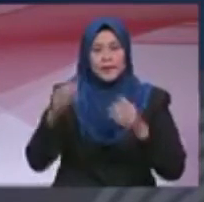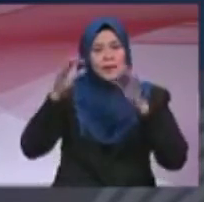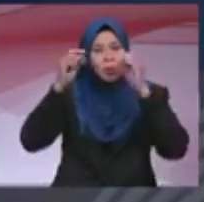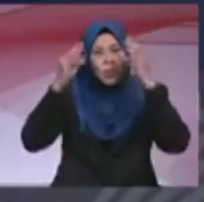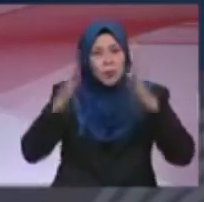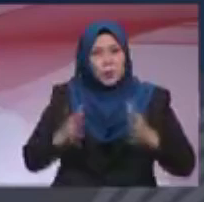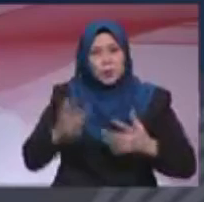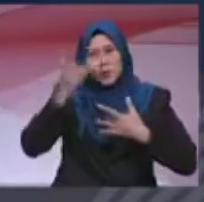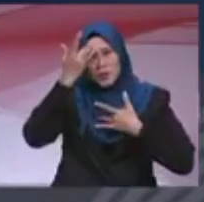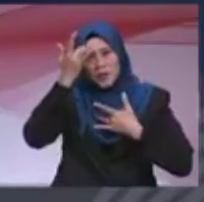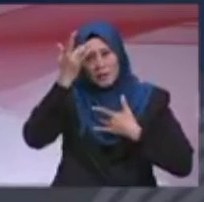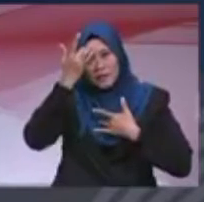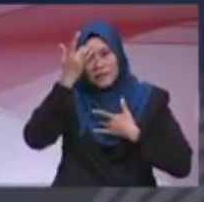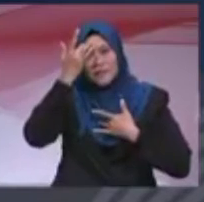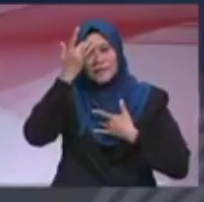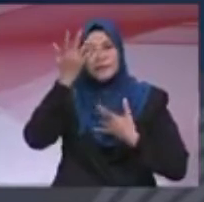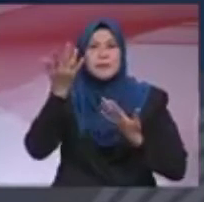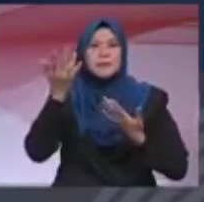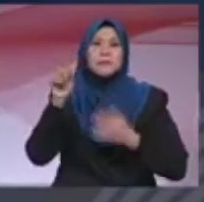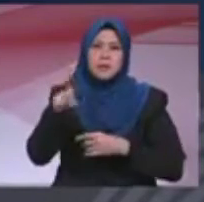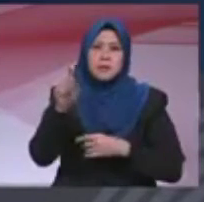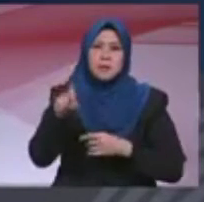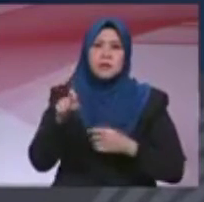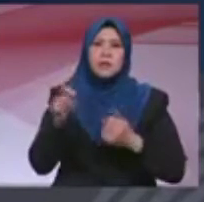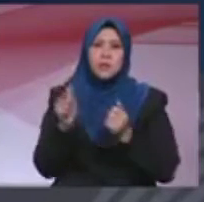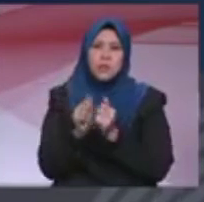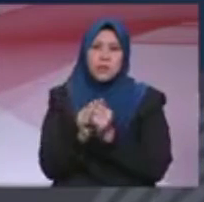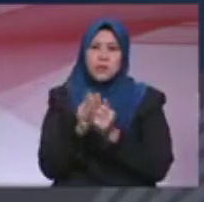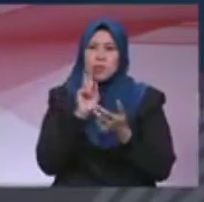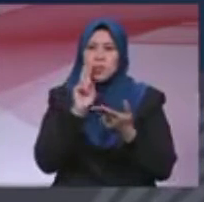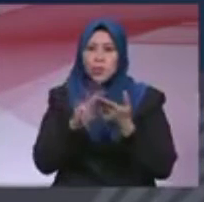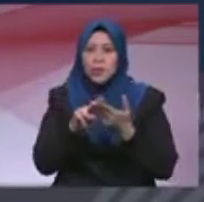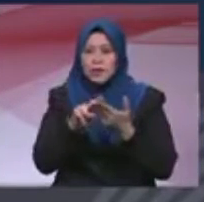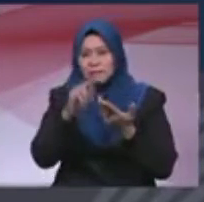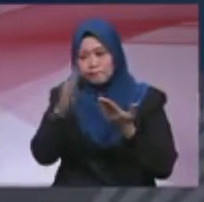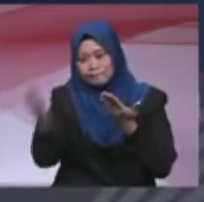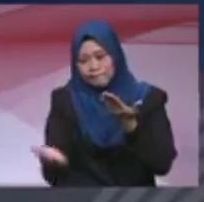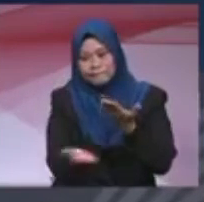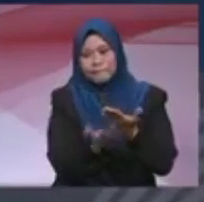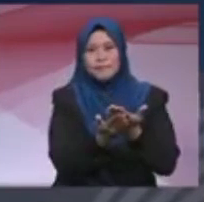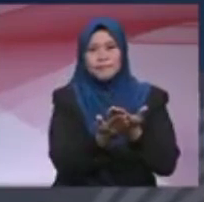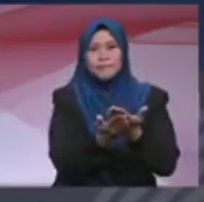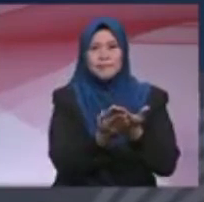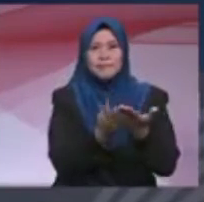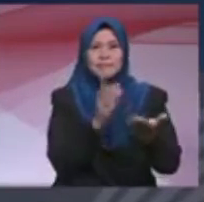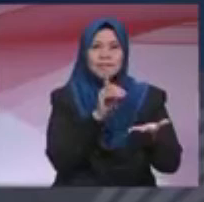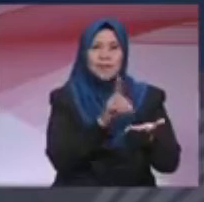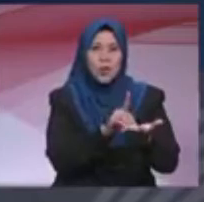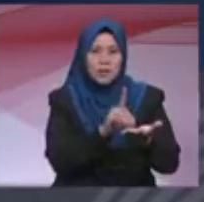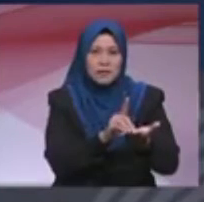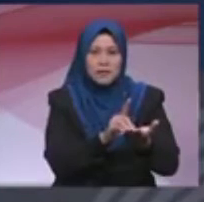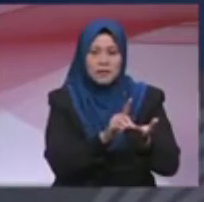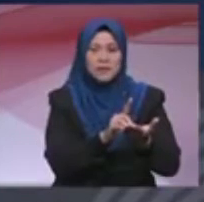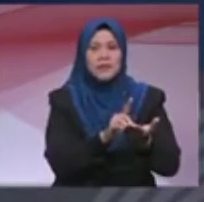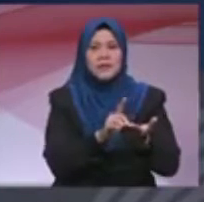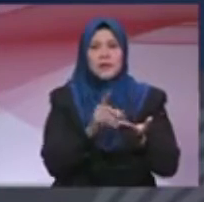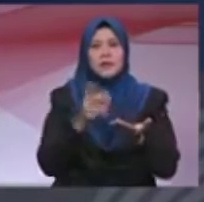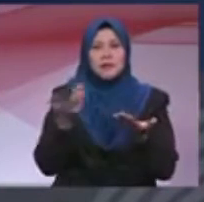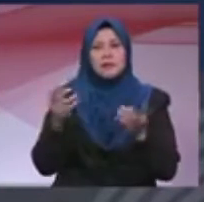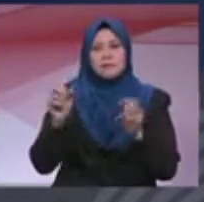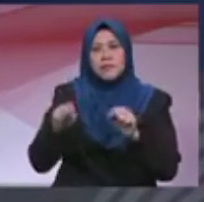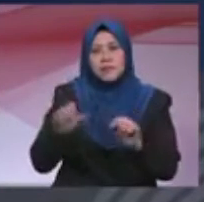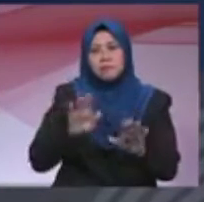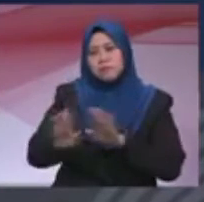sebagainya, perlu disertakan surat khas daripada doktor untuk menjelaskannya, dan perkara ini dibincangkan,